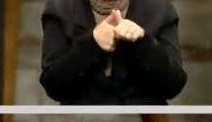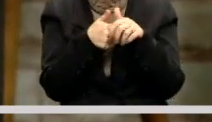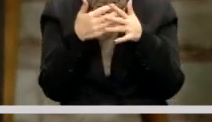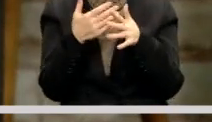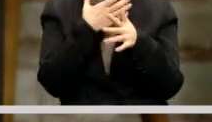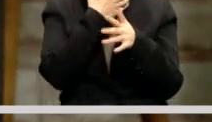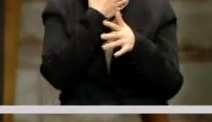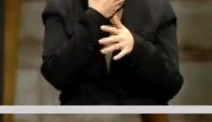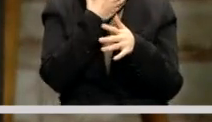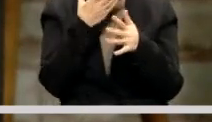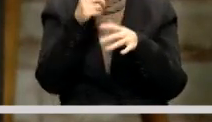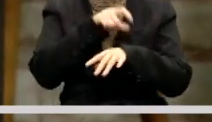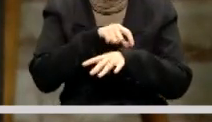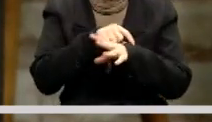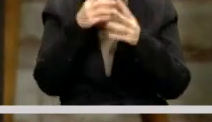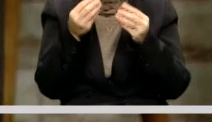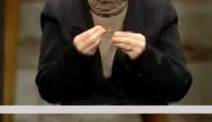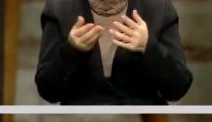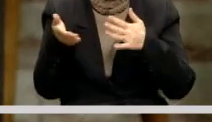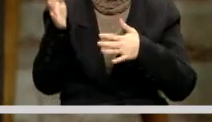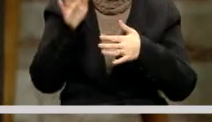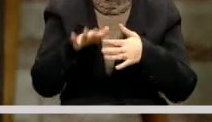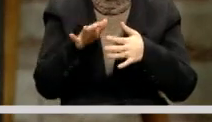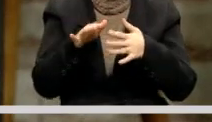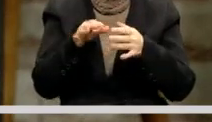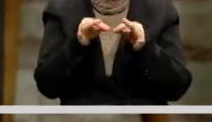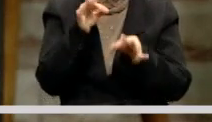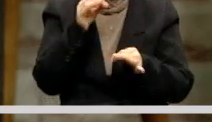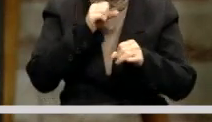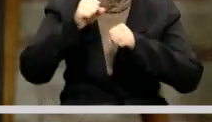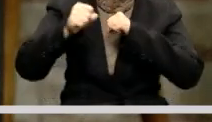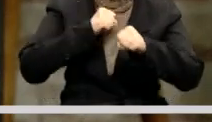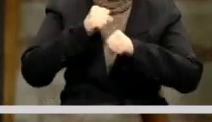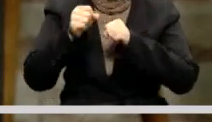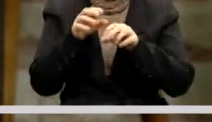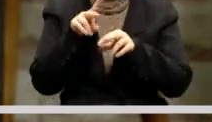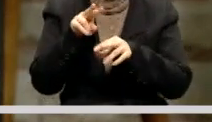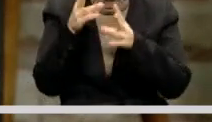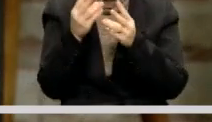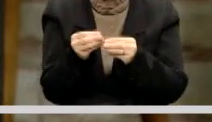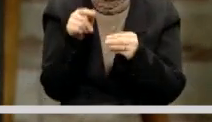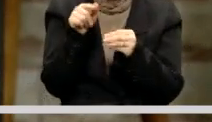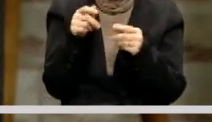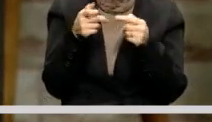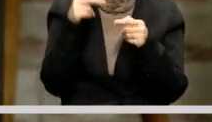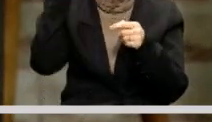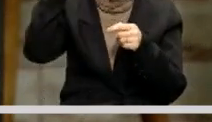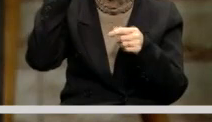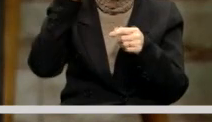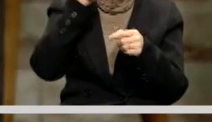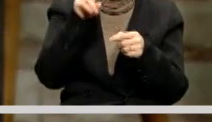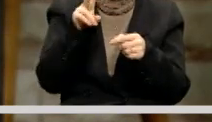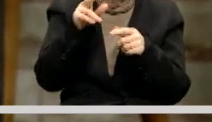eden genellikle böyle bizar, belirgin rüyalar görür. Hı. Ve o rüyayı yaşar kişi. REM uykusu davranış bozukluğu dediğimizde bu,